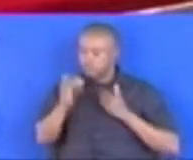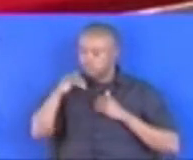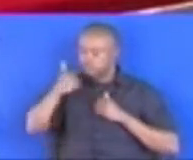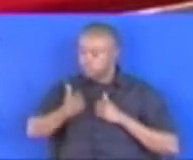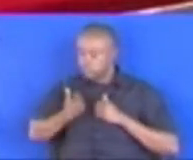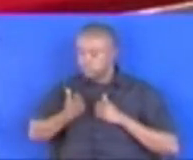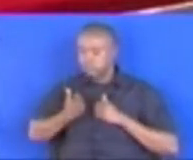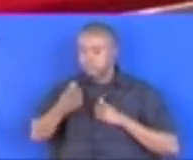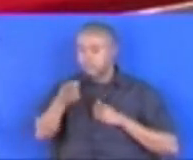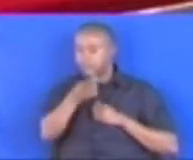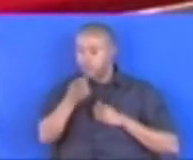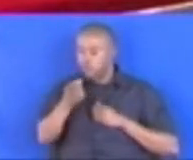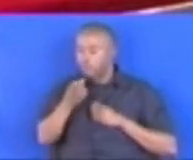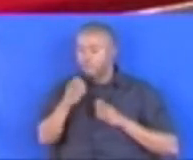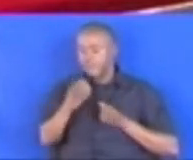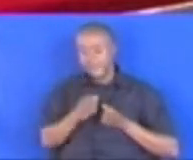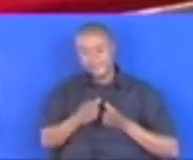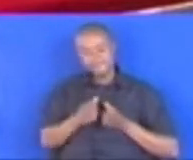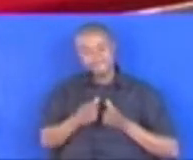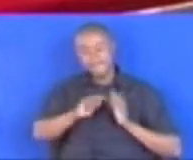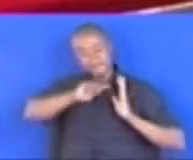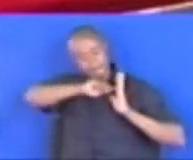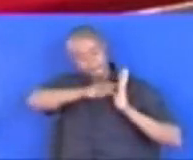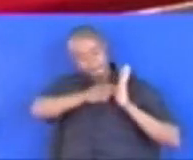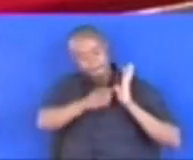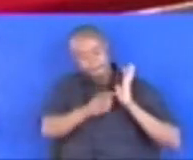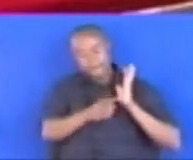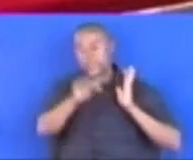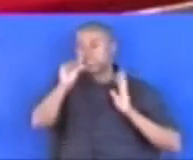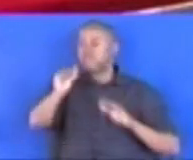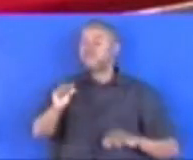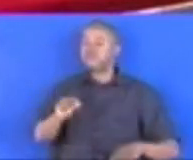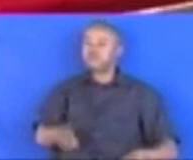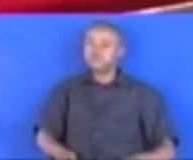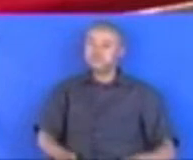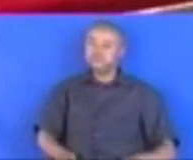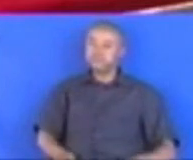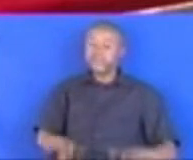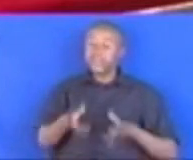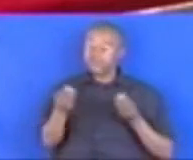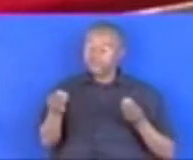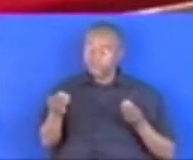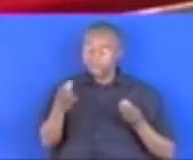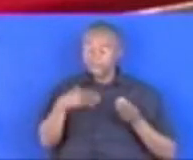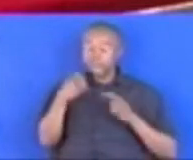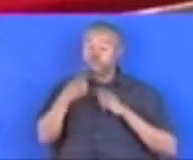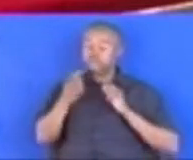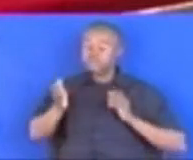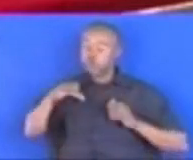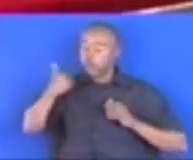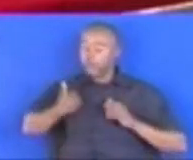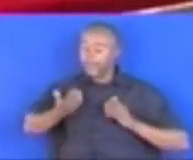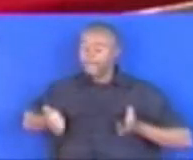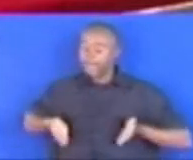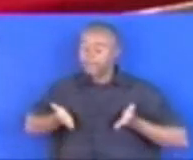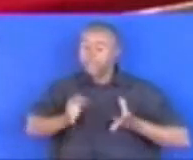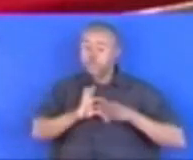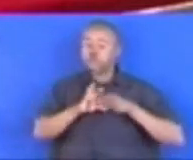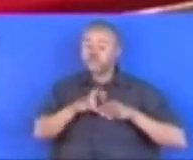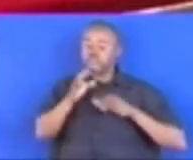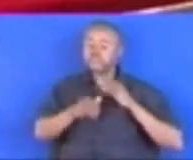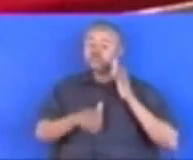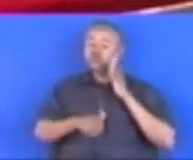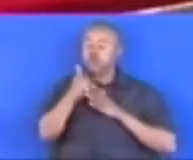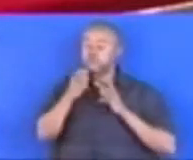kupata mikopo yenye masharti nafuu. Tutaendelea kuhamasisha ushiriki wa wanawake katika ngazi za uongozi na